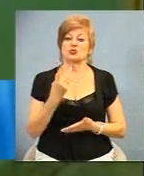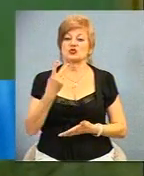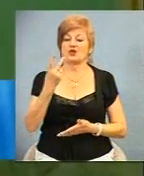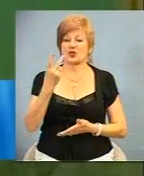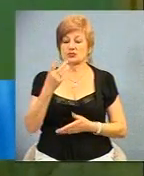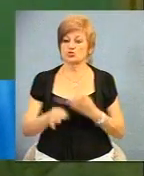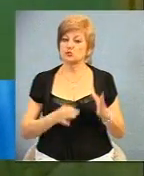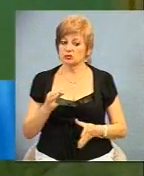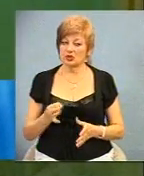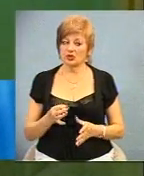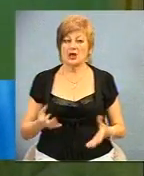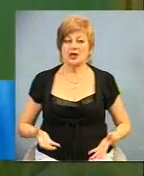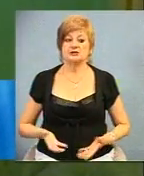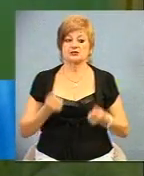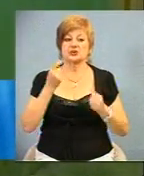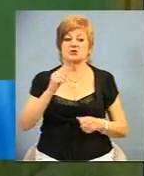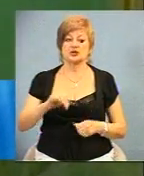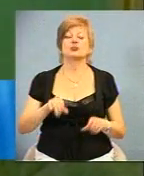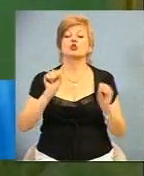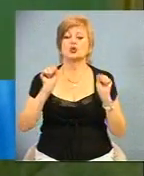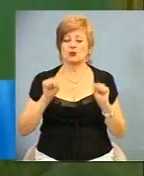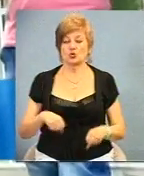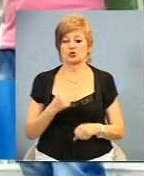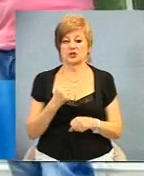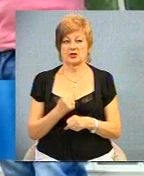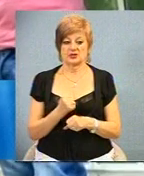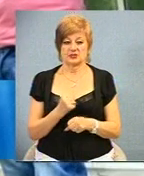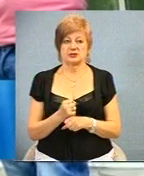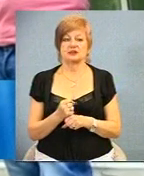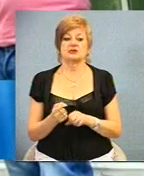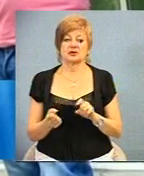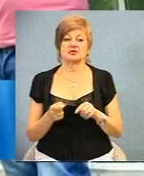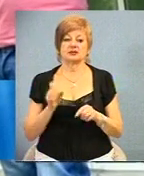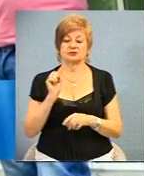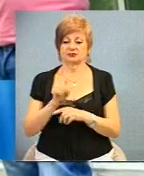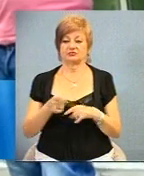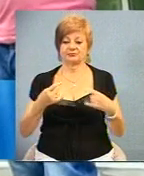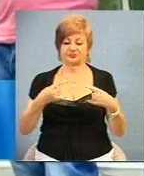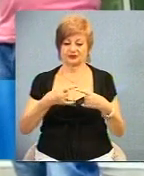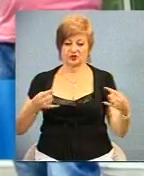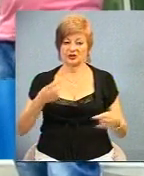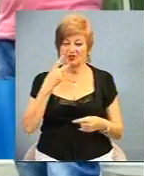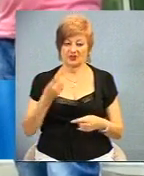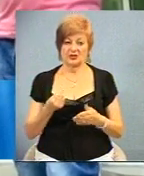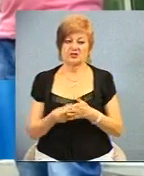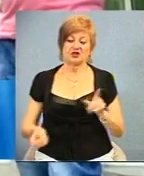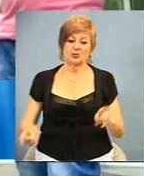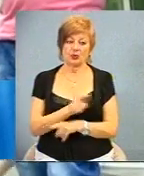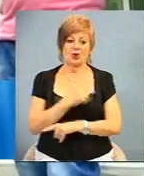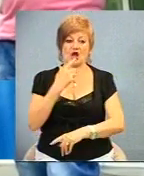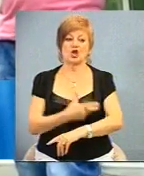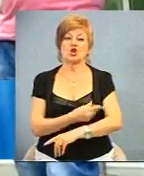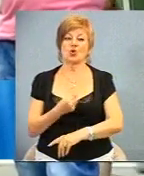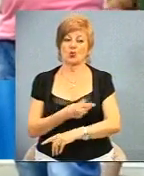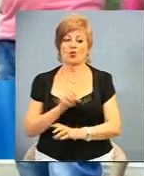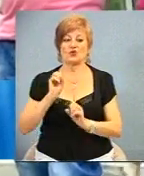2 днів. Допомогти врятувати життя дитині можна, зробивши переказ за реквізитами, що вказані на екрані. А також здавши кров у 5-й